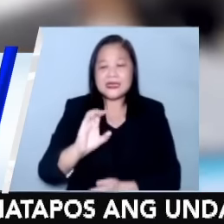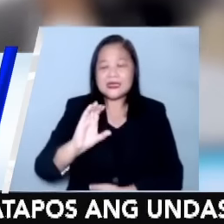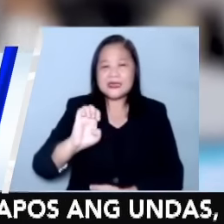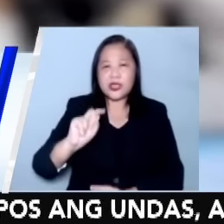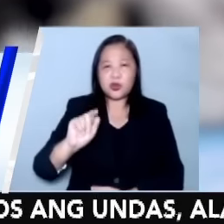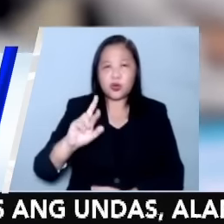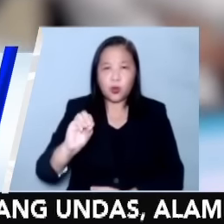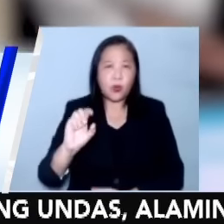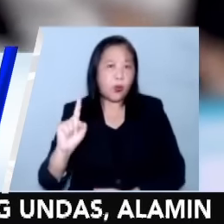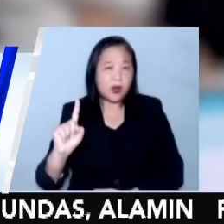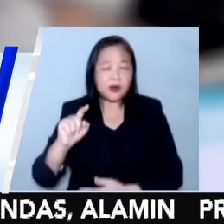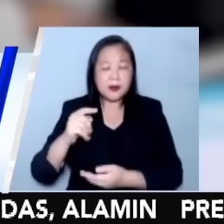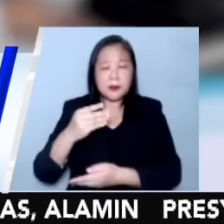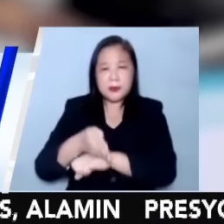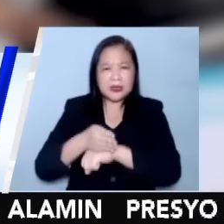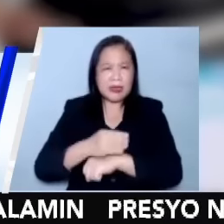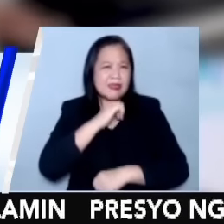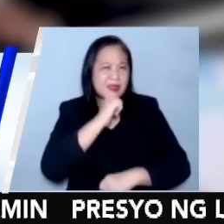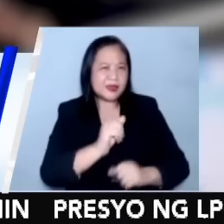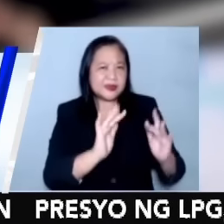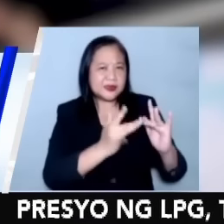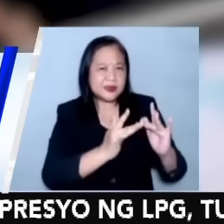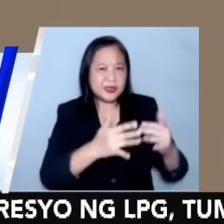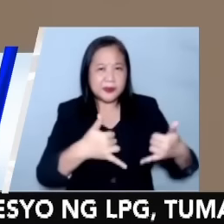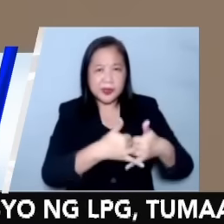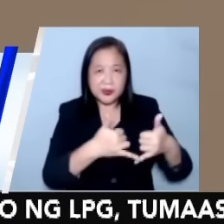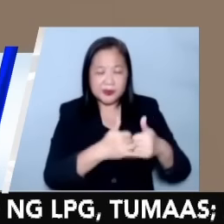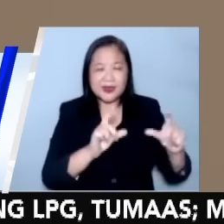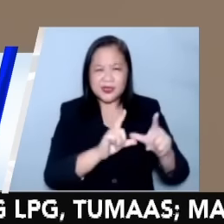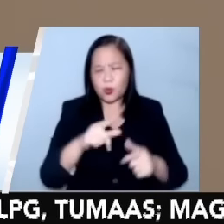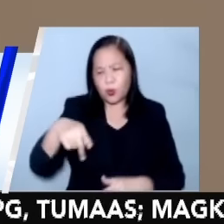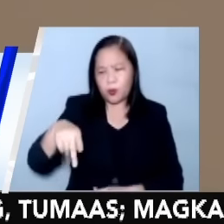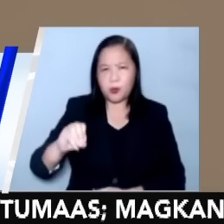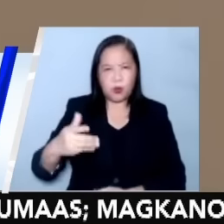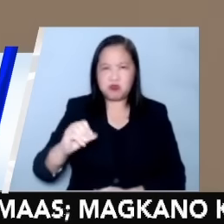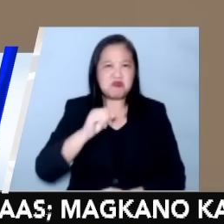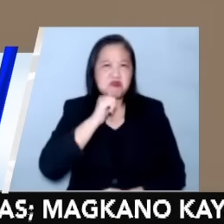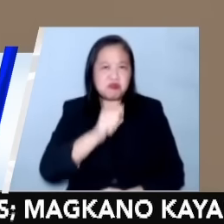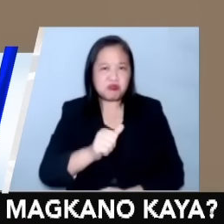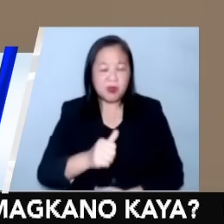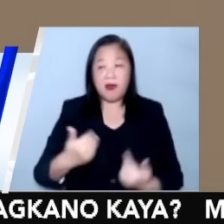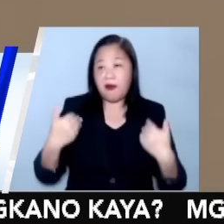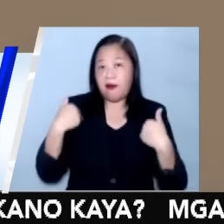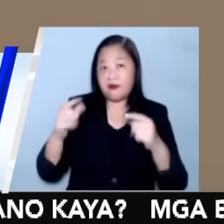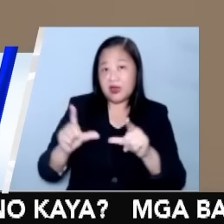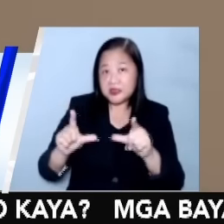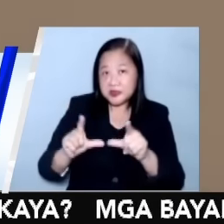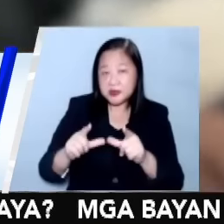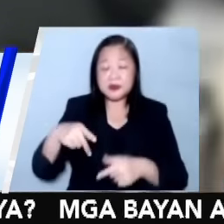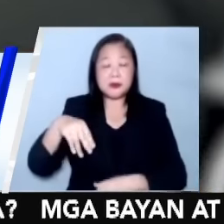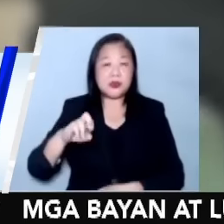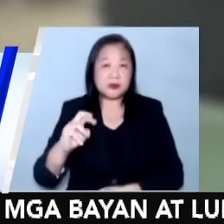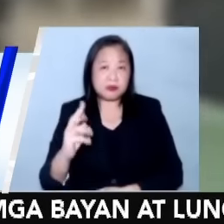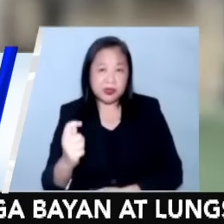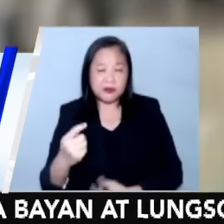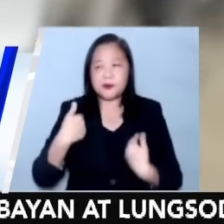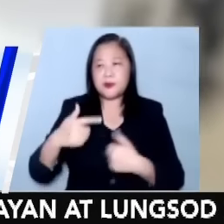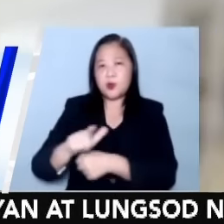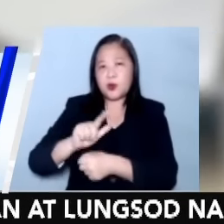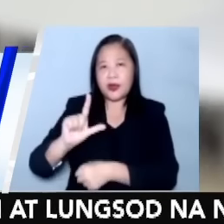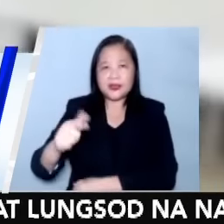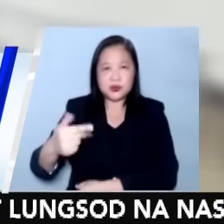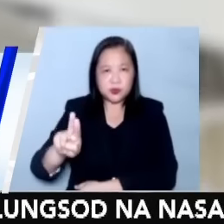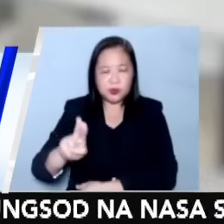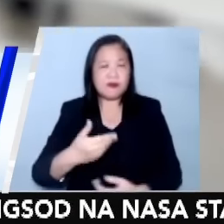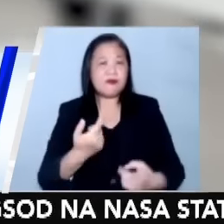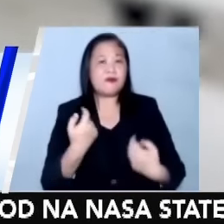isang internet gaming licensee o POGO. May mga permit ang BPO mula sa lokal na pamahalaan, pati na sa Authority of